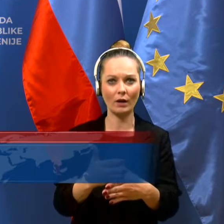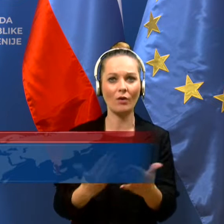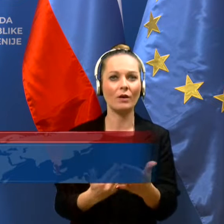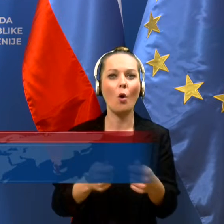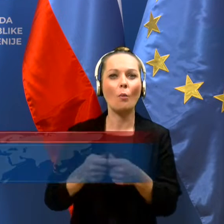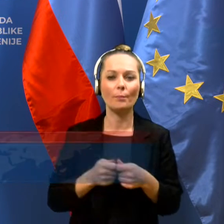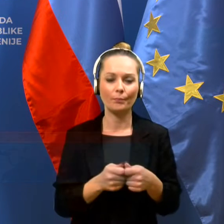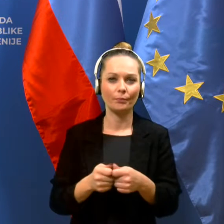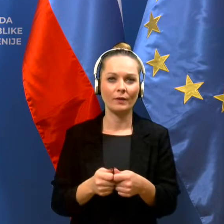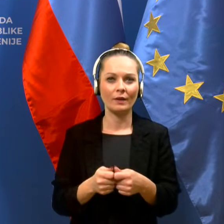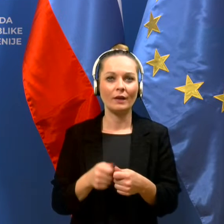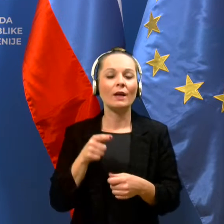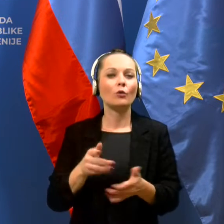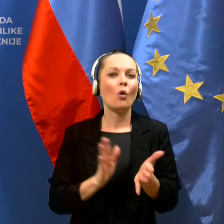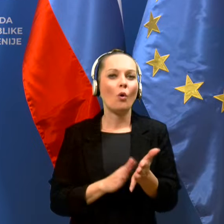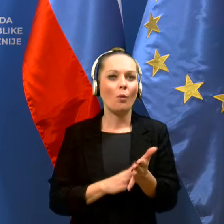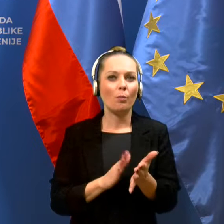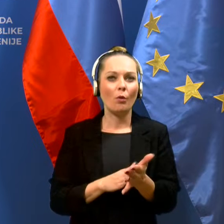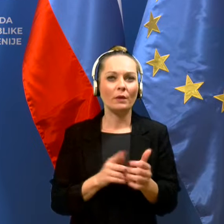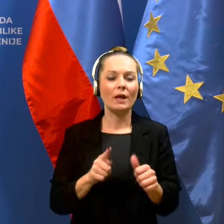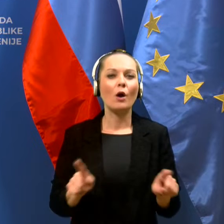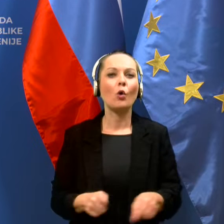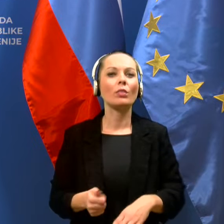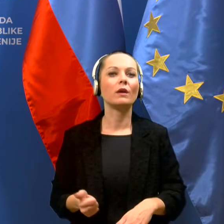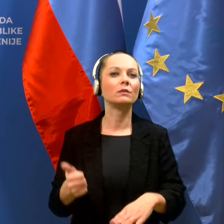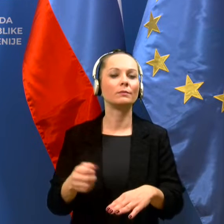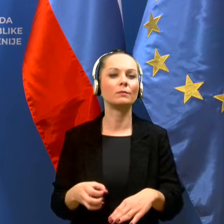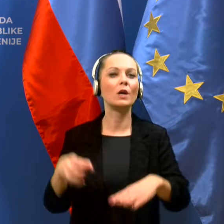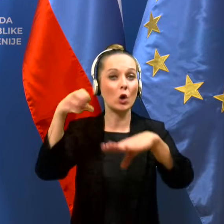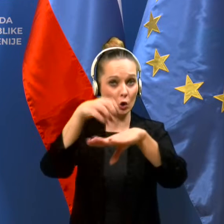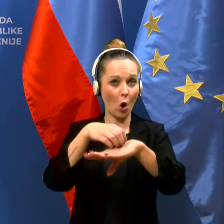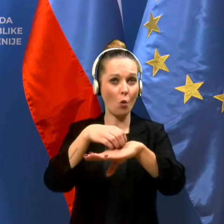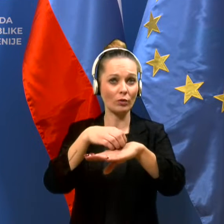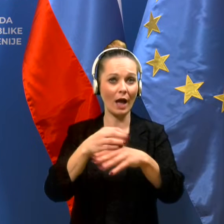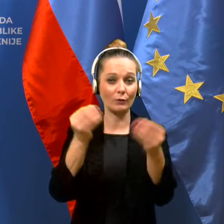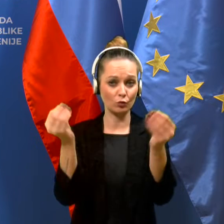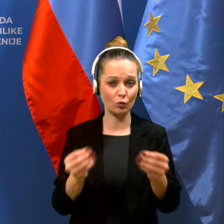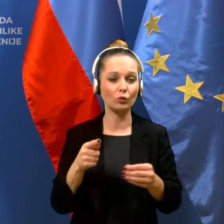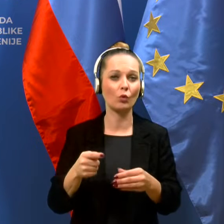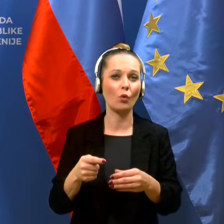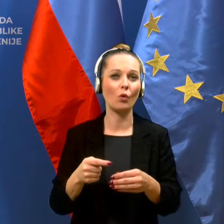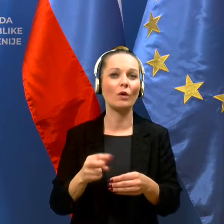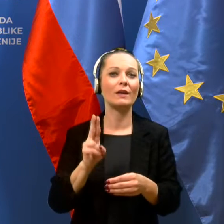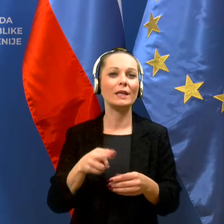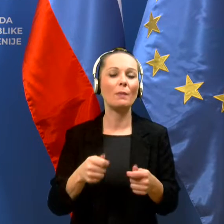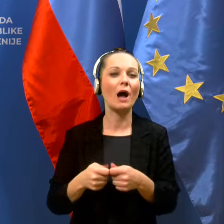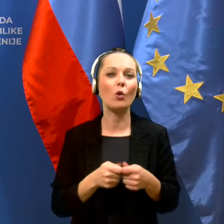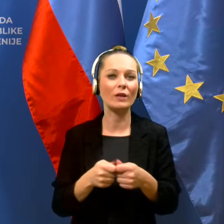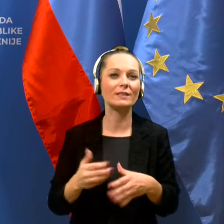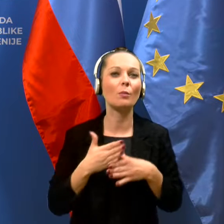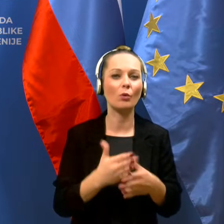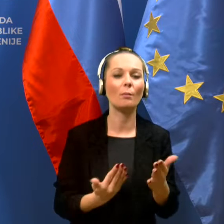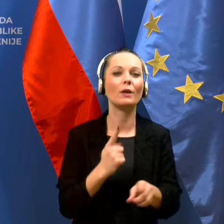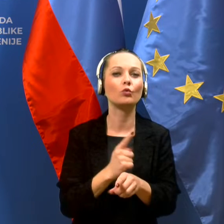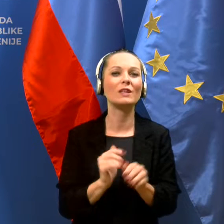organizirano, to je seveda civilna zaščita kot krovna struktura, ta izvaja logistično pomoč in pa zagotavljanje